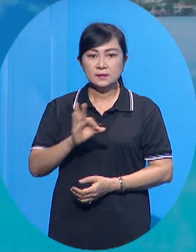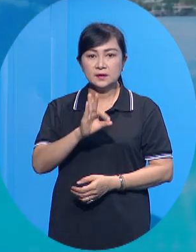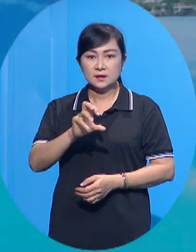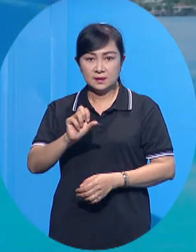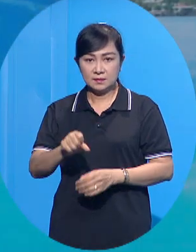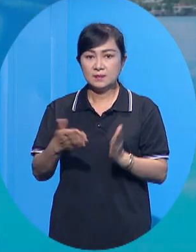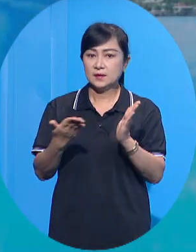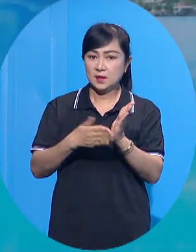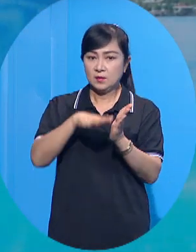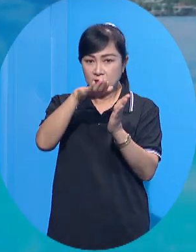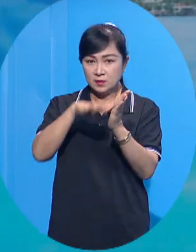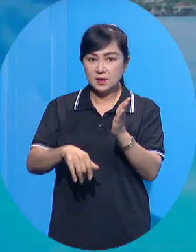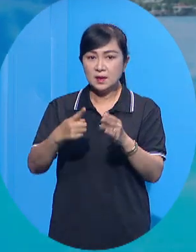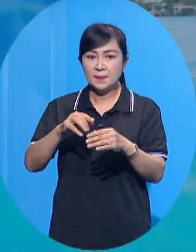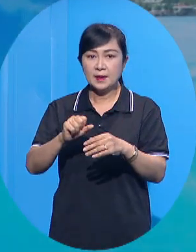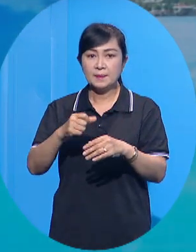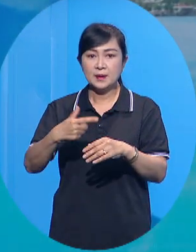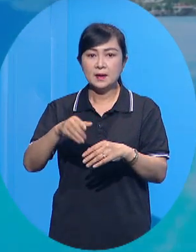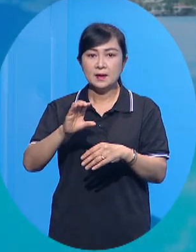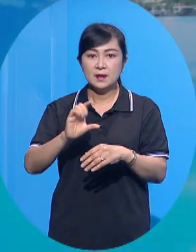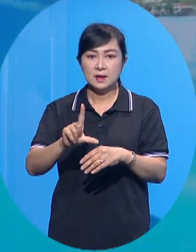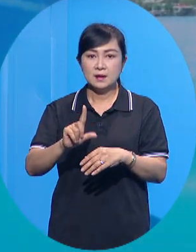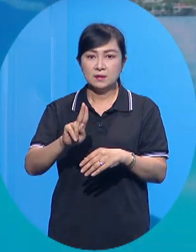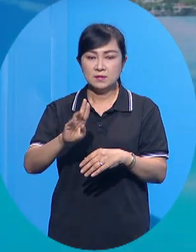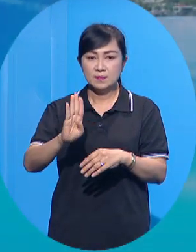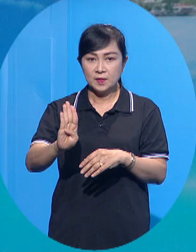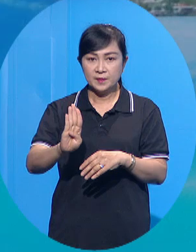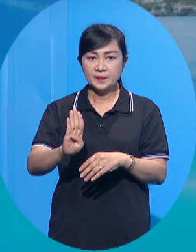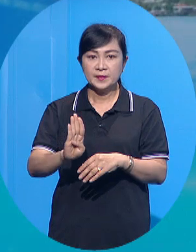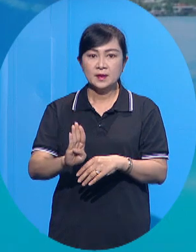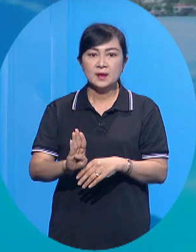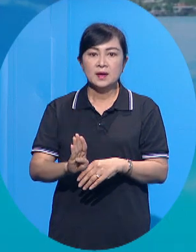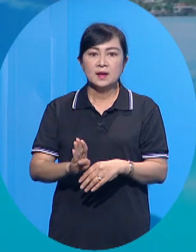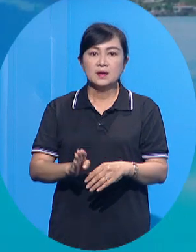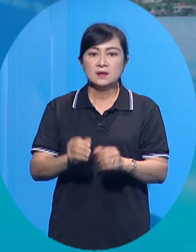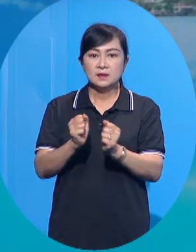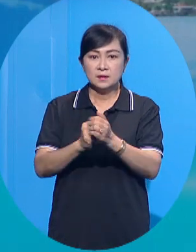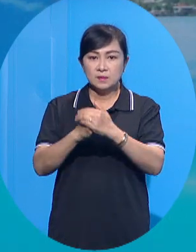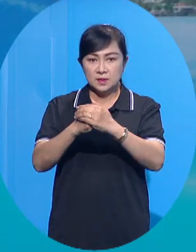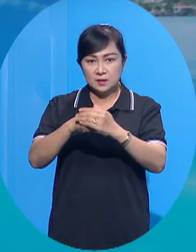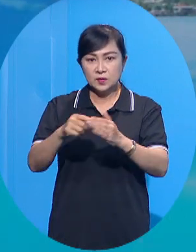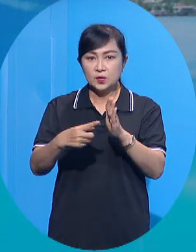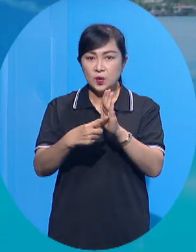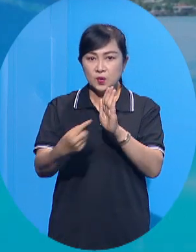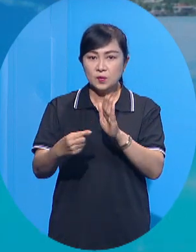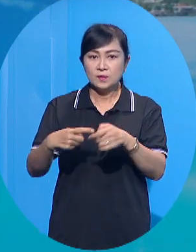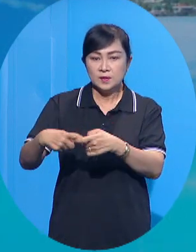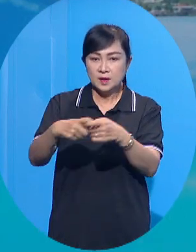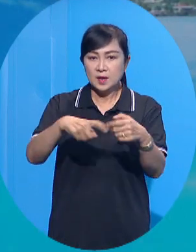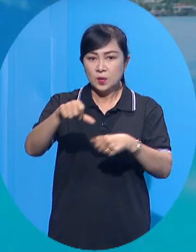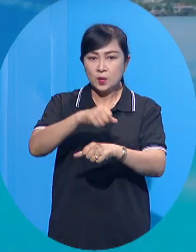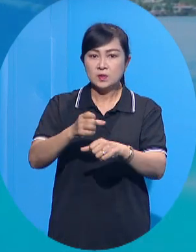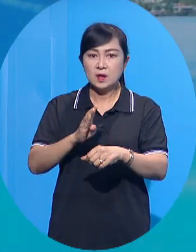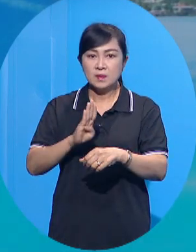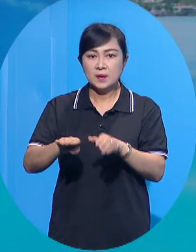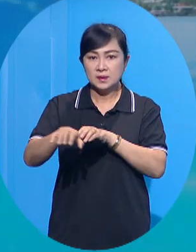TikTok Shop vừa giới thiệu chương trình Champion Affiliate Club hay nghề chủ chốt, tập hợp và tôn vinh các nhà sáng tạo nội dung tiếp thị liên kết của các hoạt động